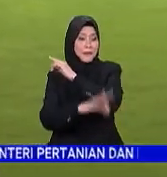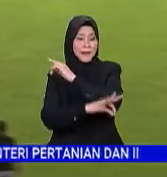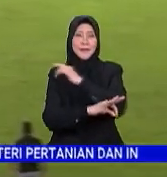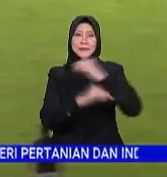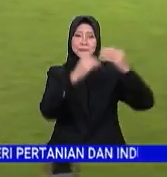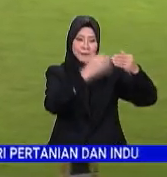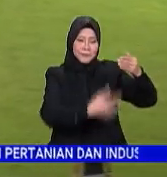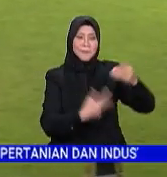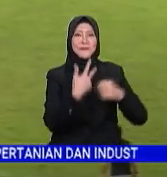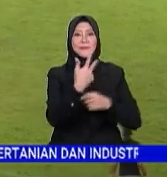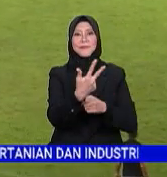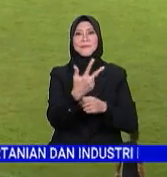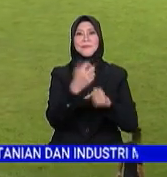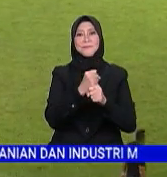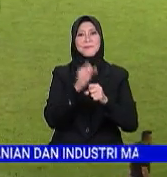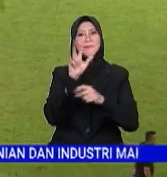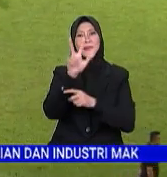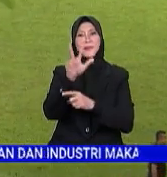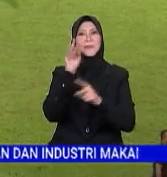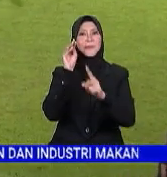ditanya ketiga dengan tiga mata